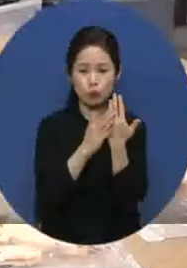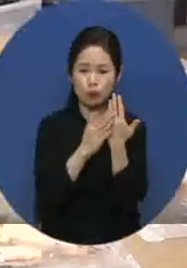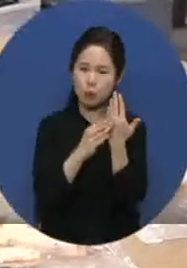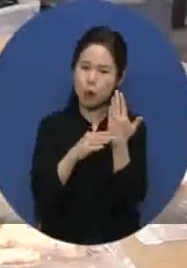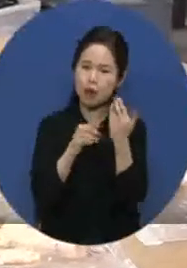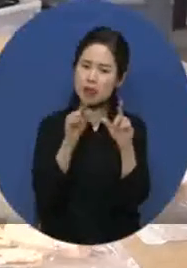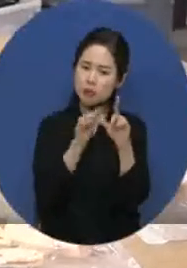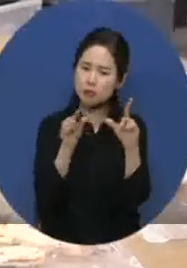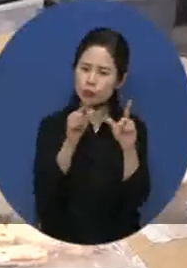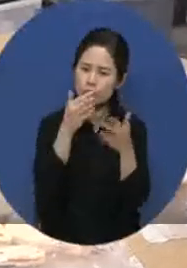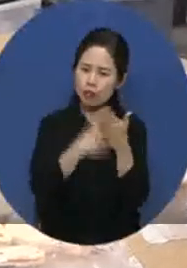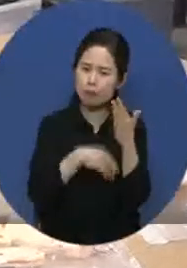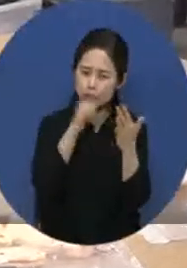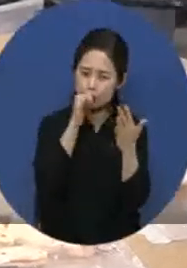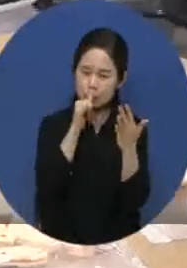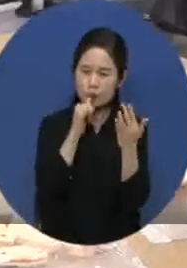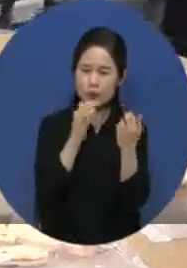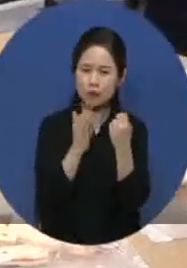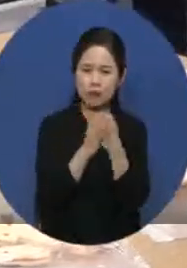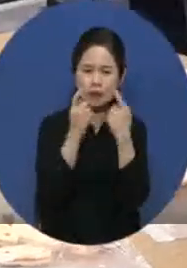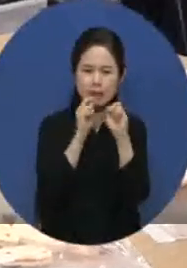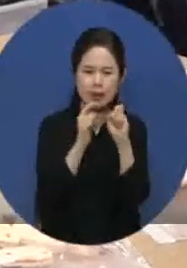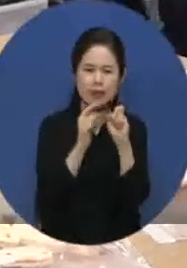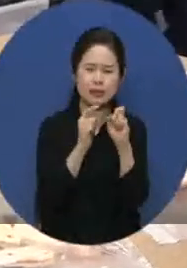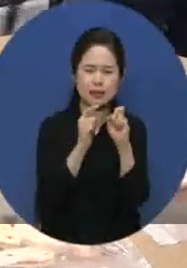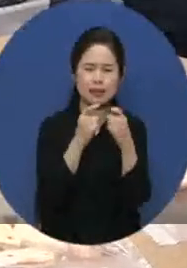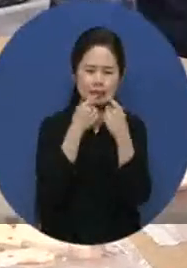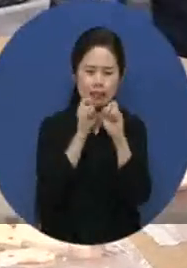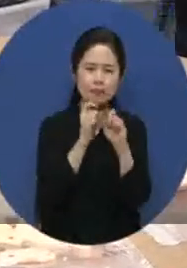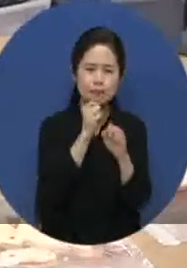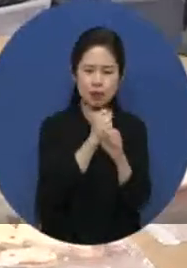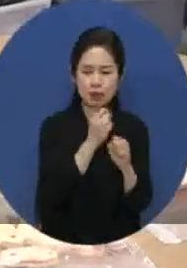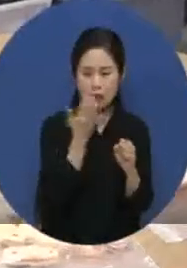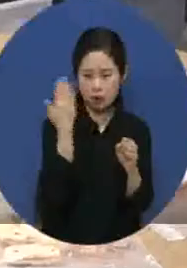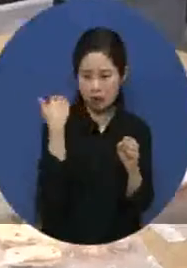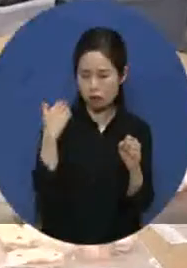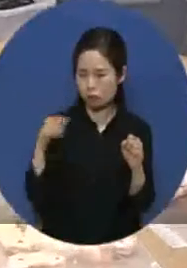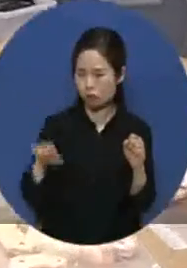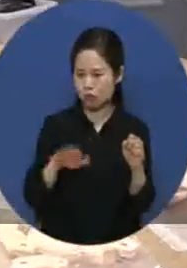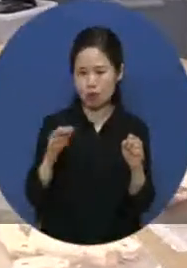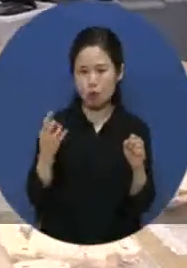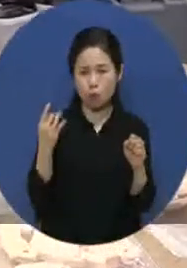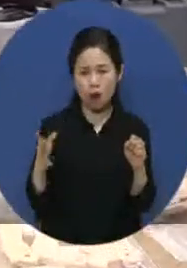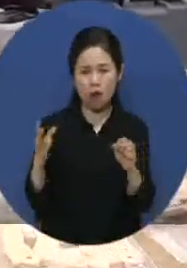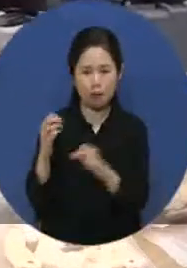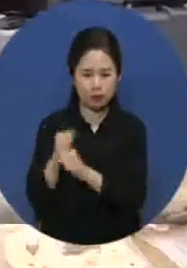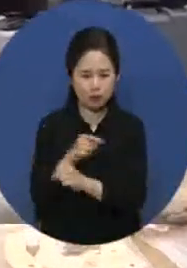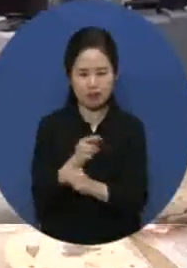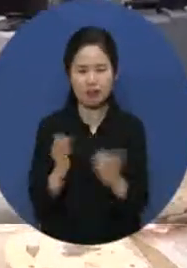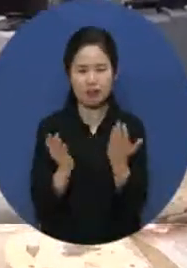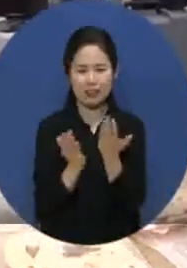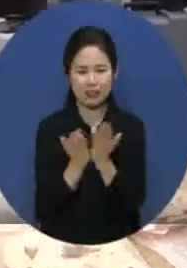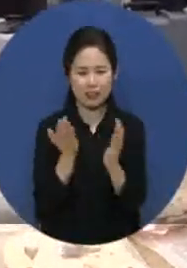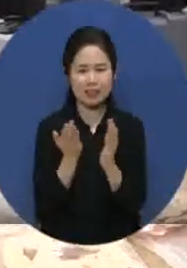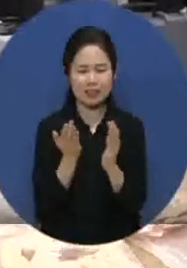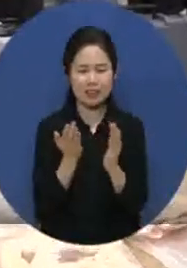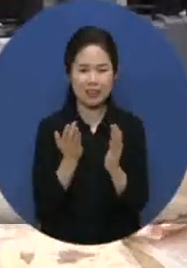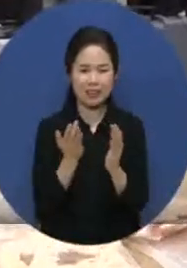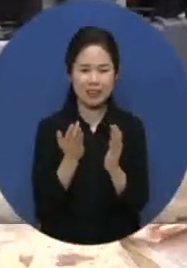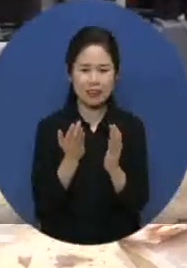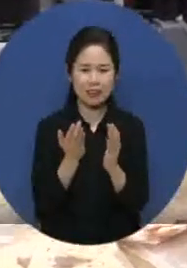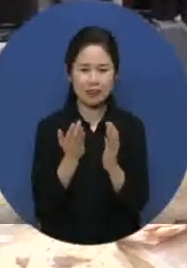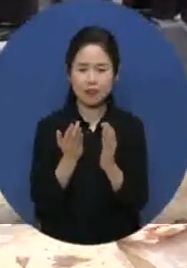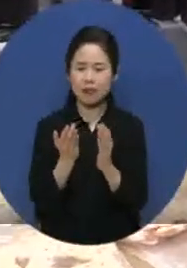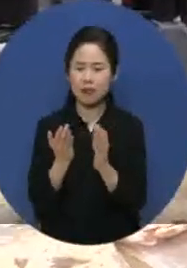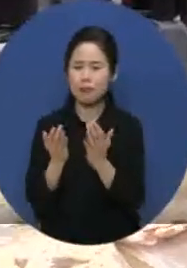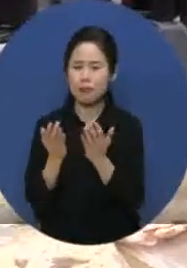분을 위한 기판이라 예전에 저희가 만들던 기판이 아니거든요. 그래서 대량 생산하는 기판은 이런 작업은